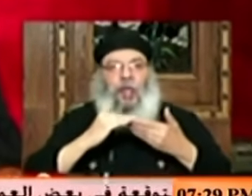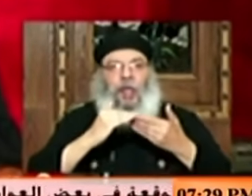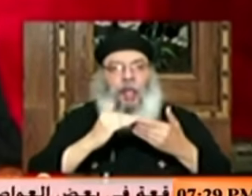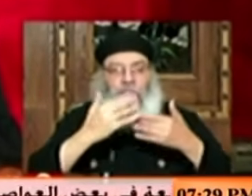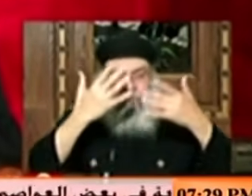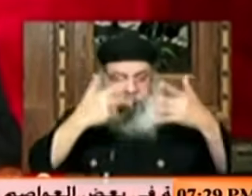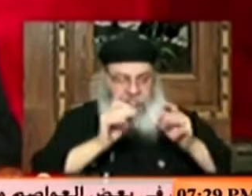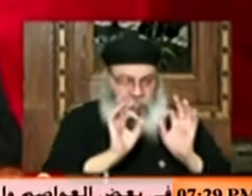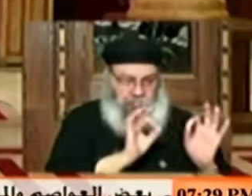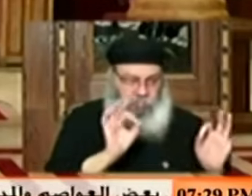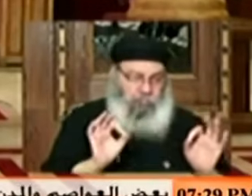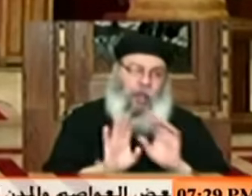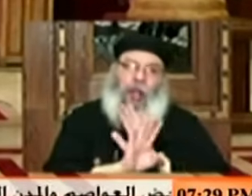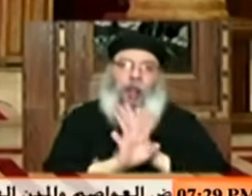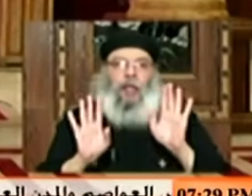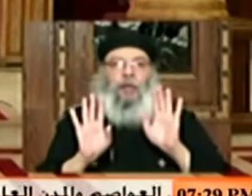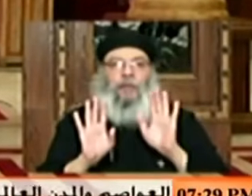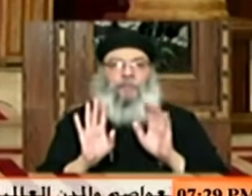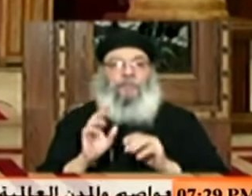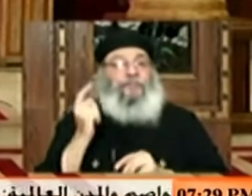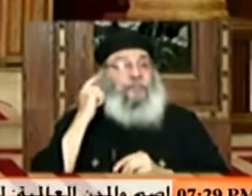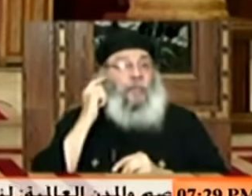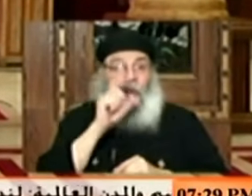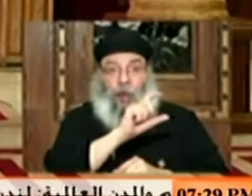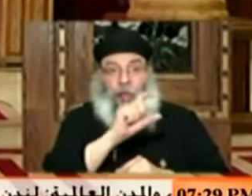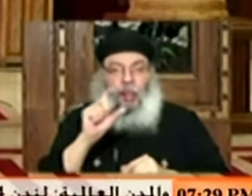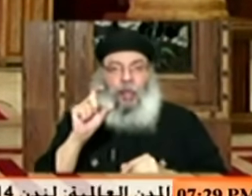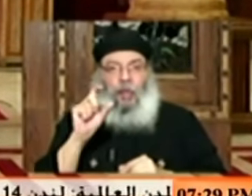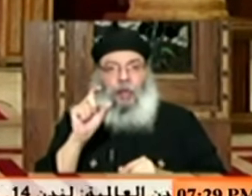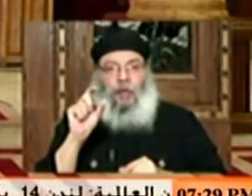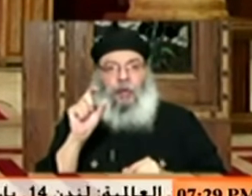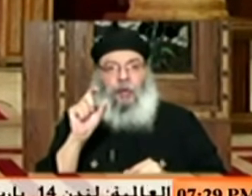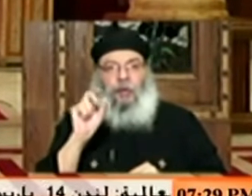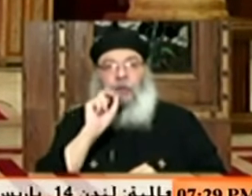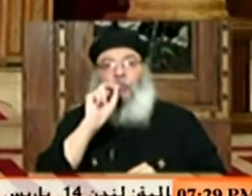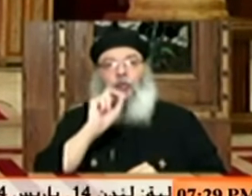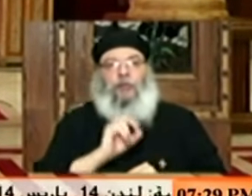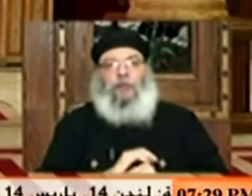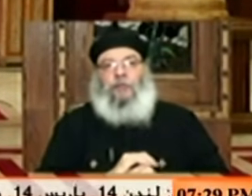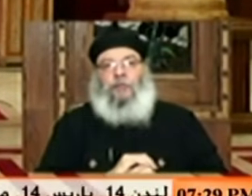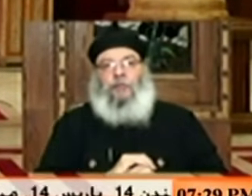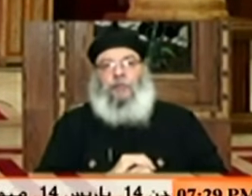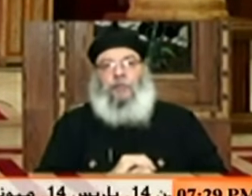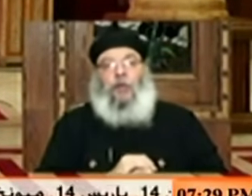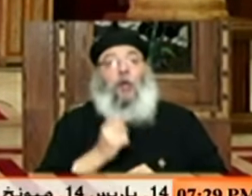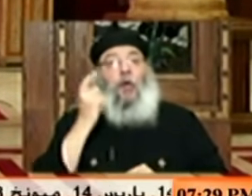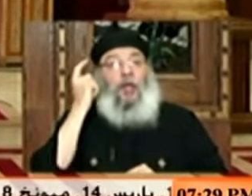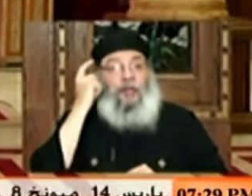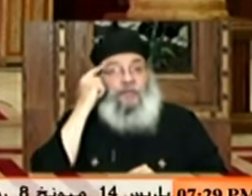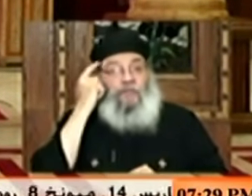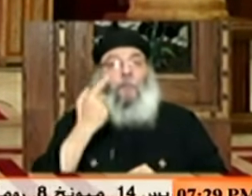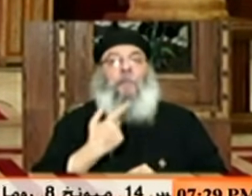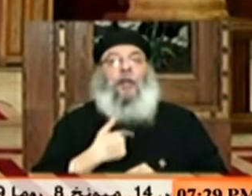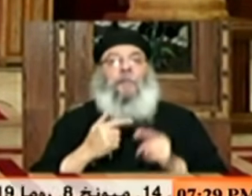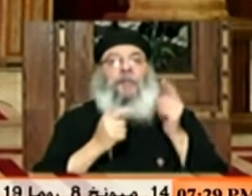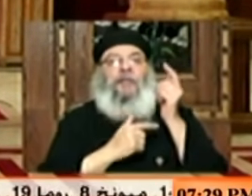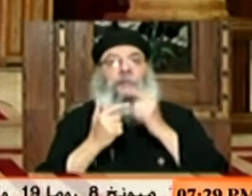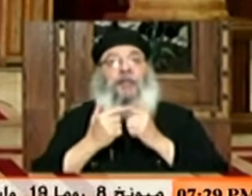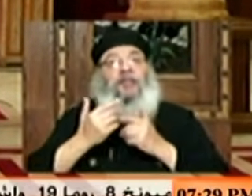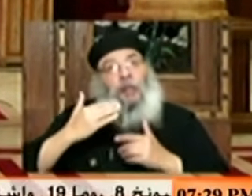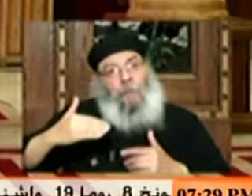حساب ا اسمع الايه ده هيت في رساله افسوس يقول وتعرفوا محبه المسيح